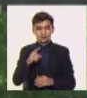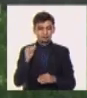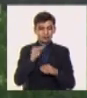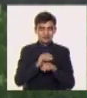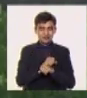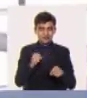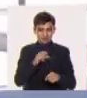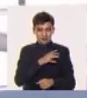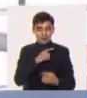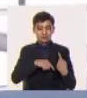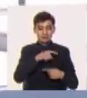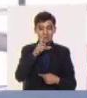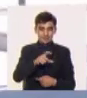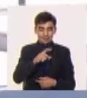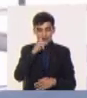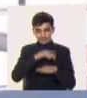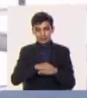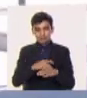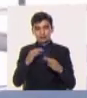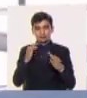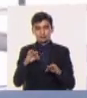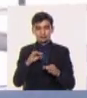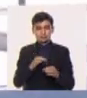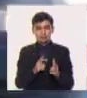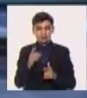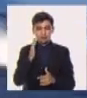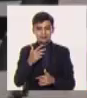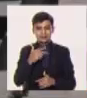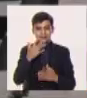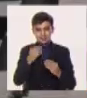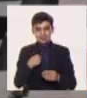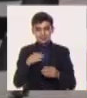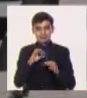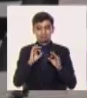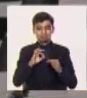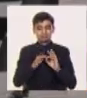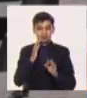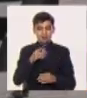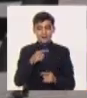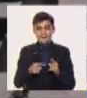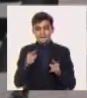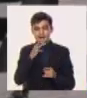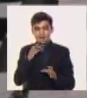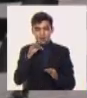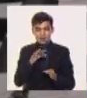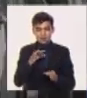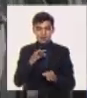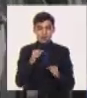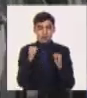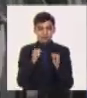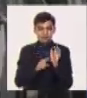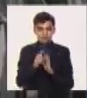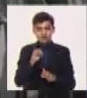бизнесмену Арнаю Урмашу обещали подготовить разъяснение в течение 30 дней. Однако к тому времени в городе наступят холода. Да,